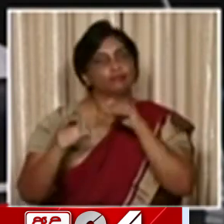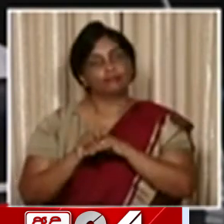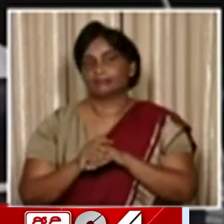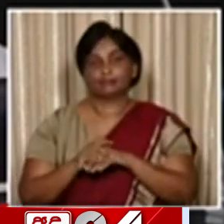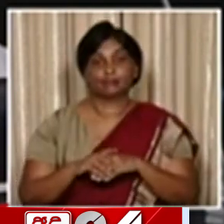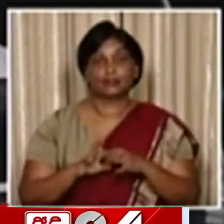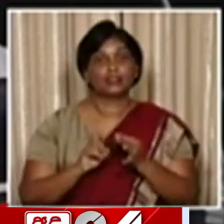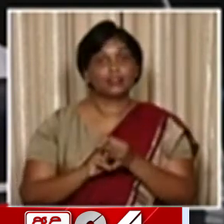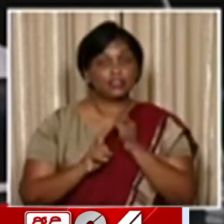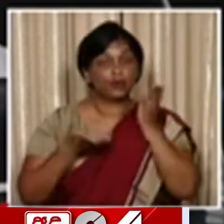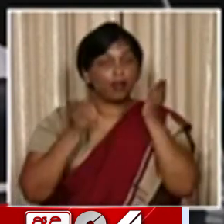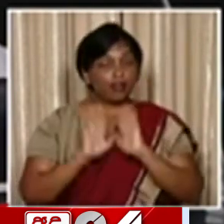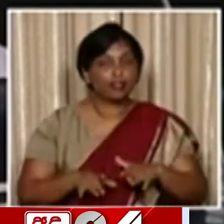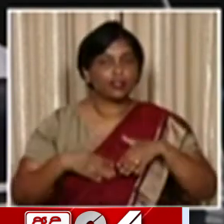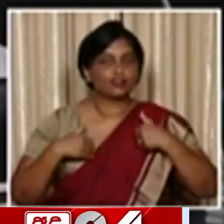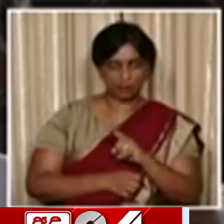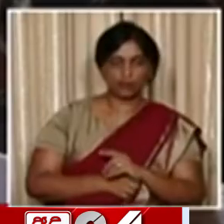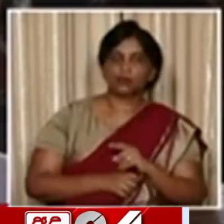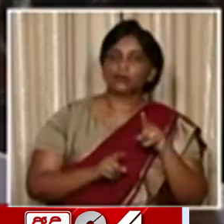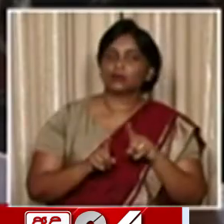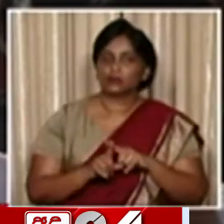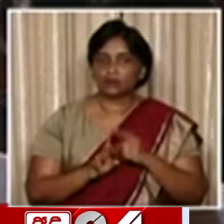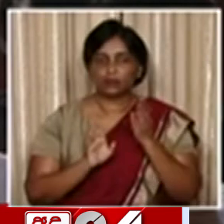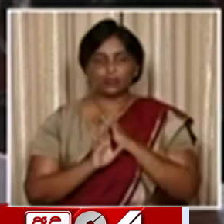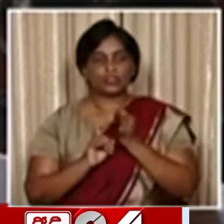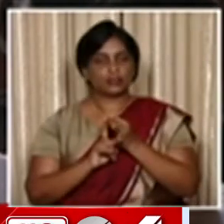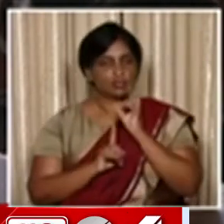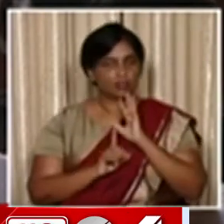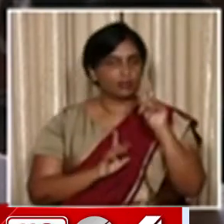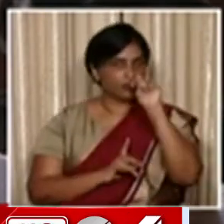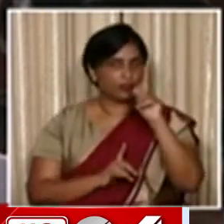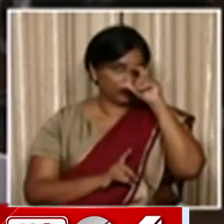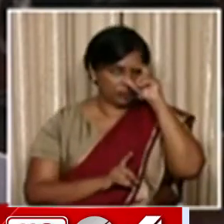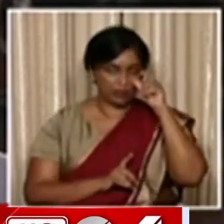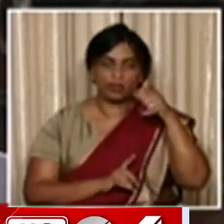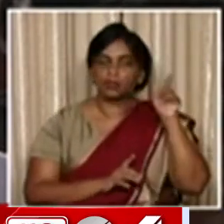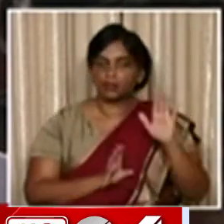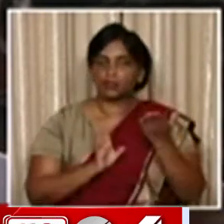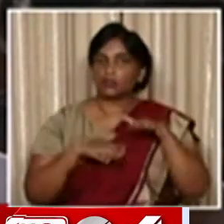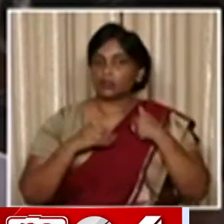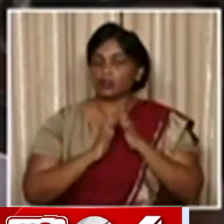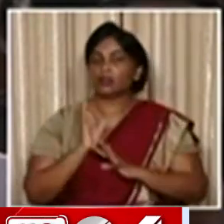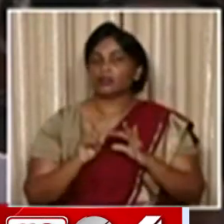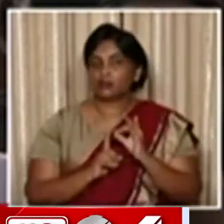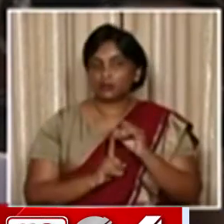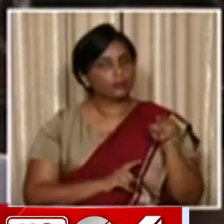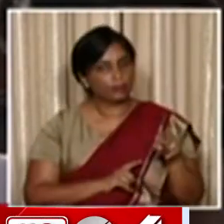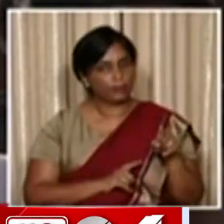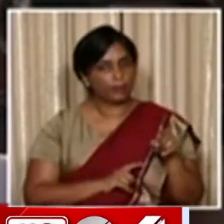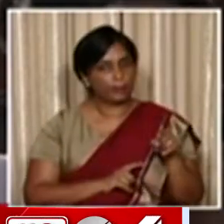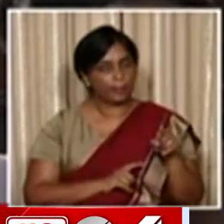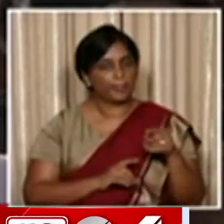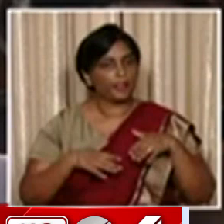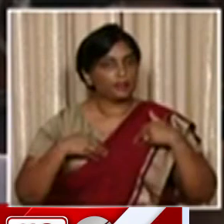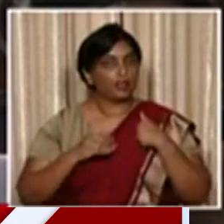අවසානයේ ජනාධිපති උනේ සෞඛ්‍ය අමාත්‍යවරයා වෙච්ච නිසා. මේ හිටපු ජනාධිපතිතුමා මෛත්‍රීපාල සිරිසේන මැතිතුමා හිටපු සෞඛ්‍ය අමාත්‍යතුමා කිව්වා එතුමා